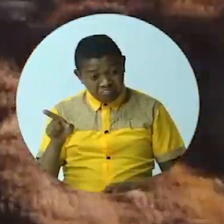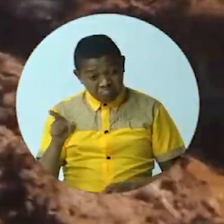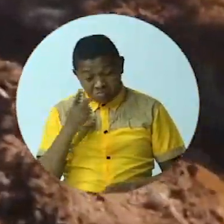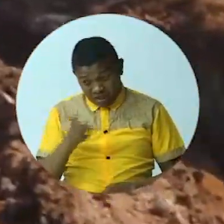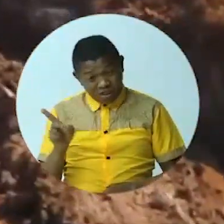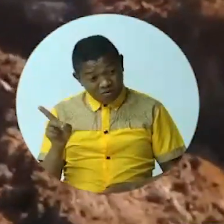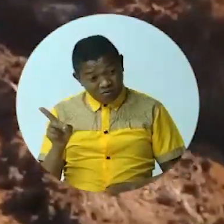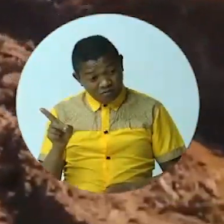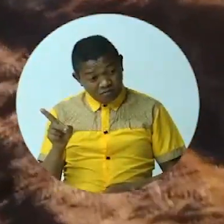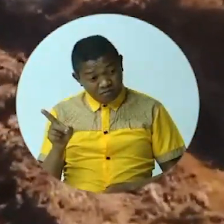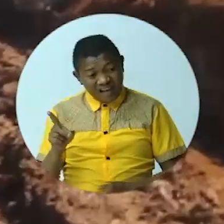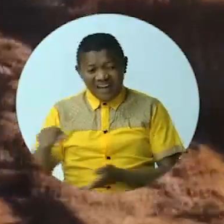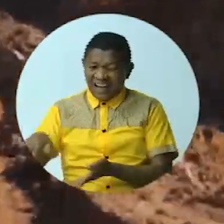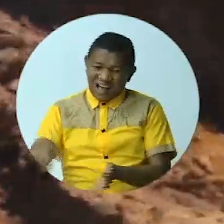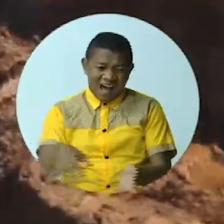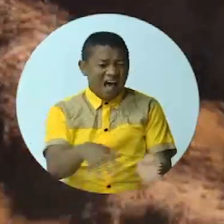fahasarotany lalana